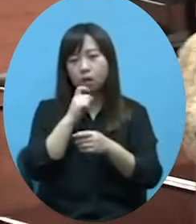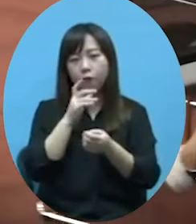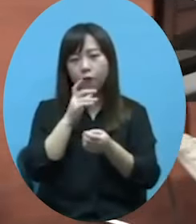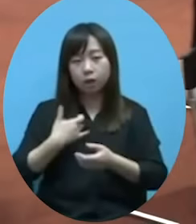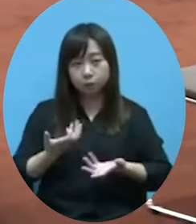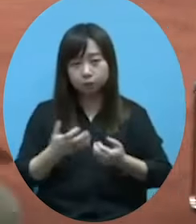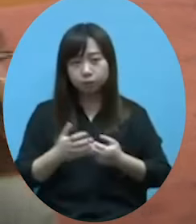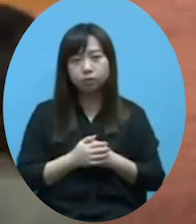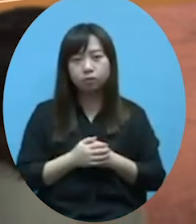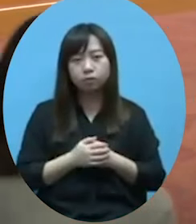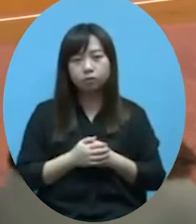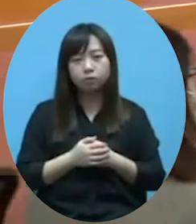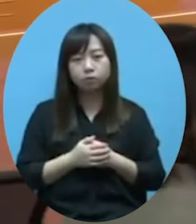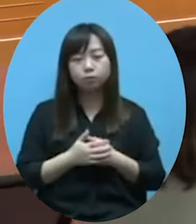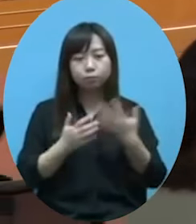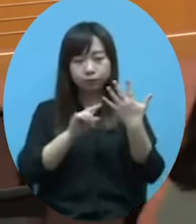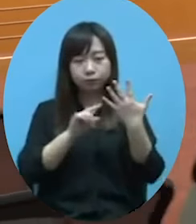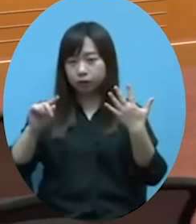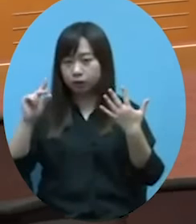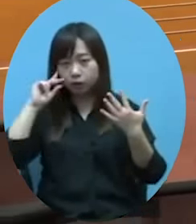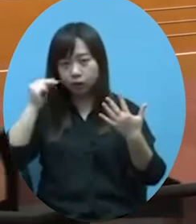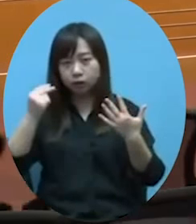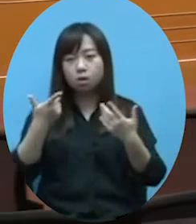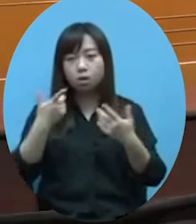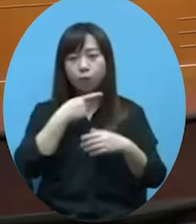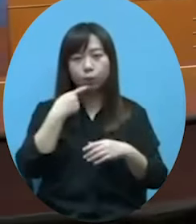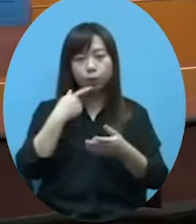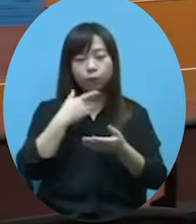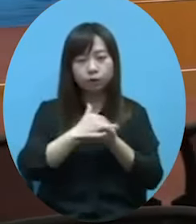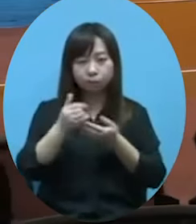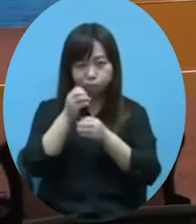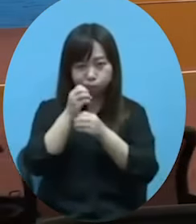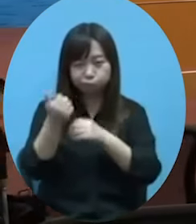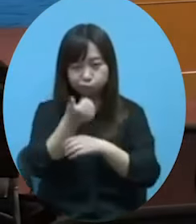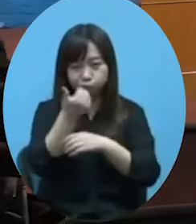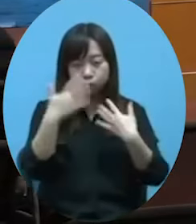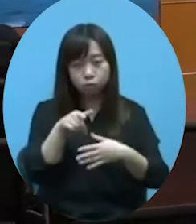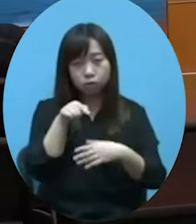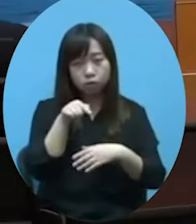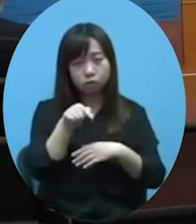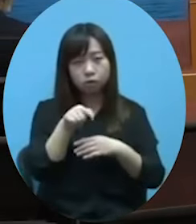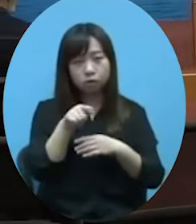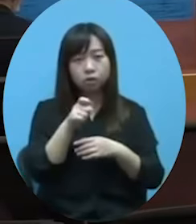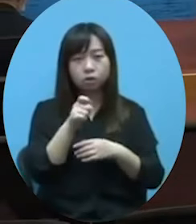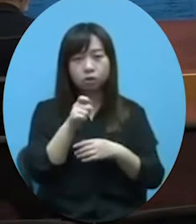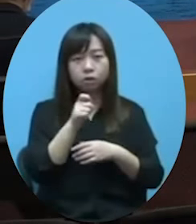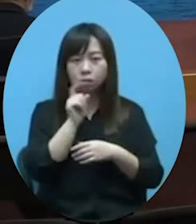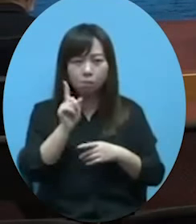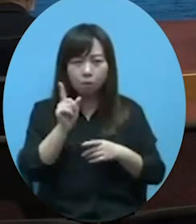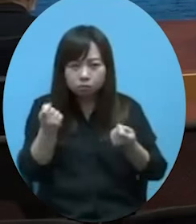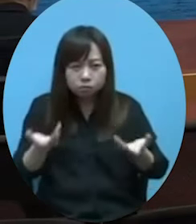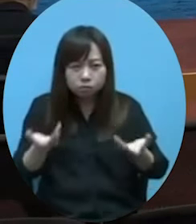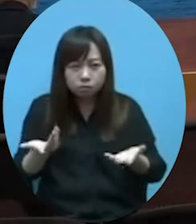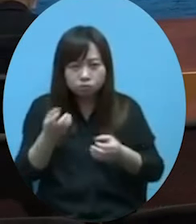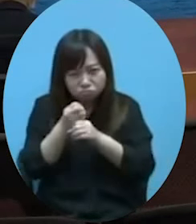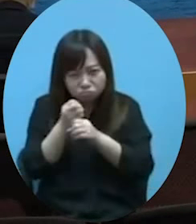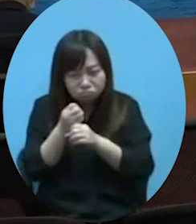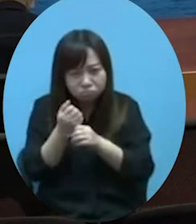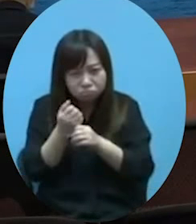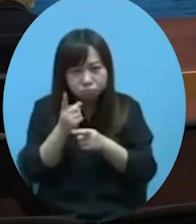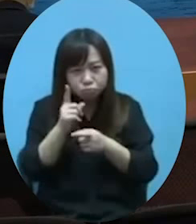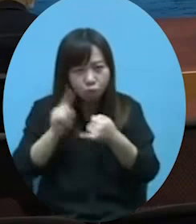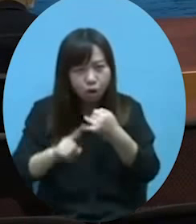還有就是接下來五至七日後驗到那個血清其實說有沒有驗到出來那個有些什麼的意思就是會驗到些什麼